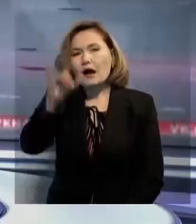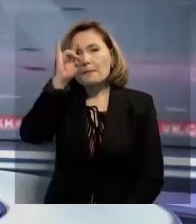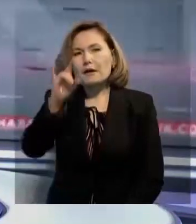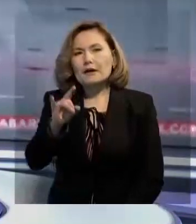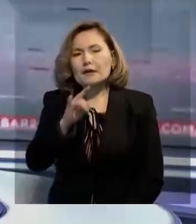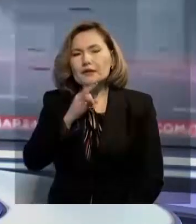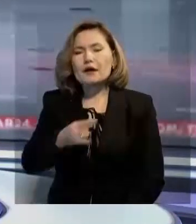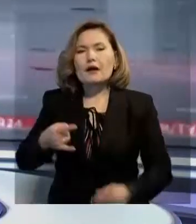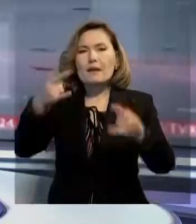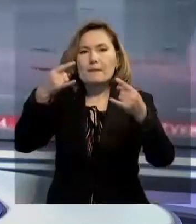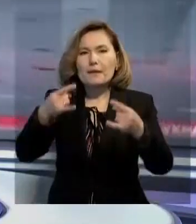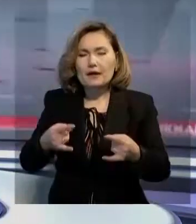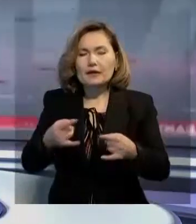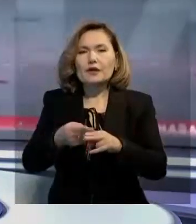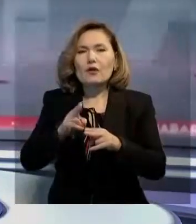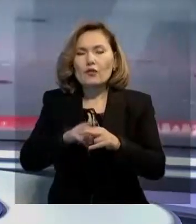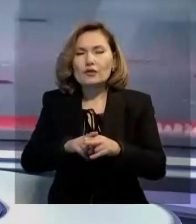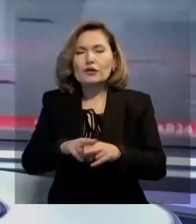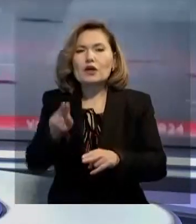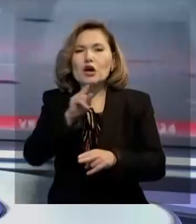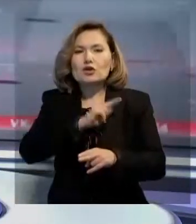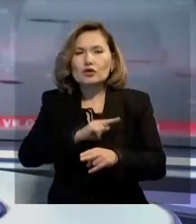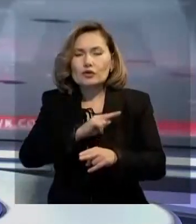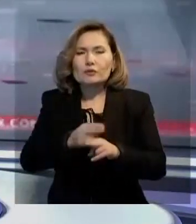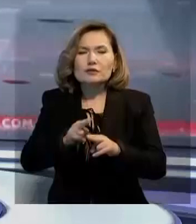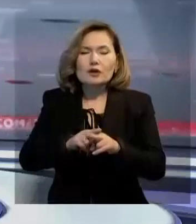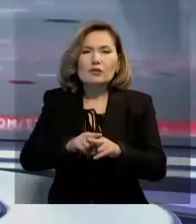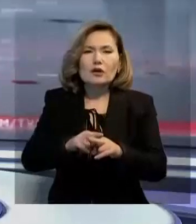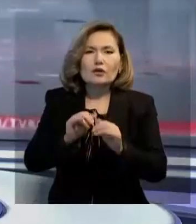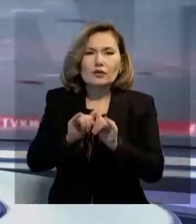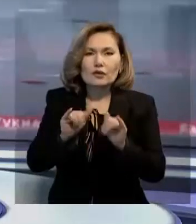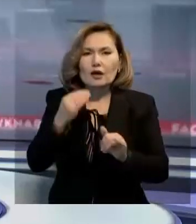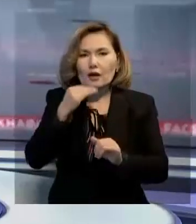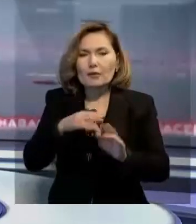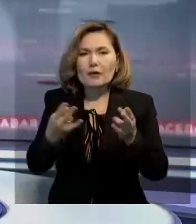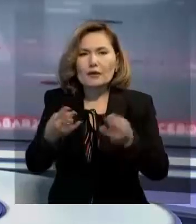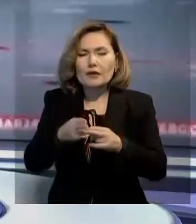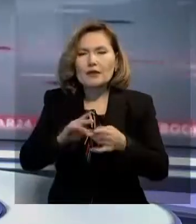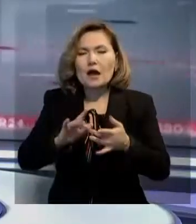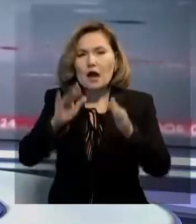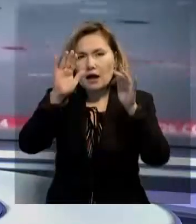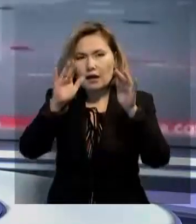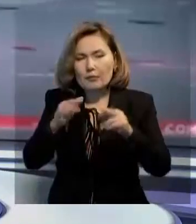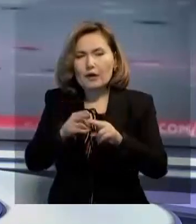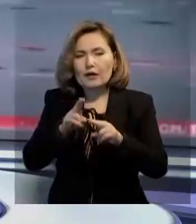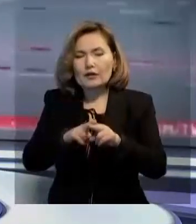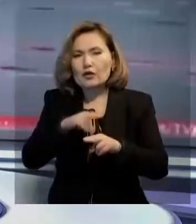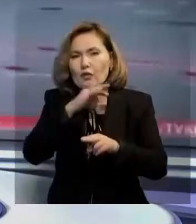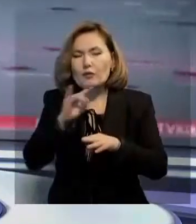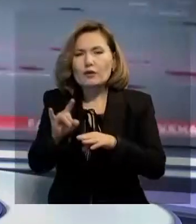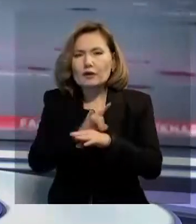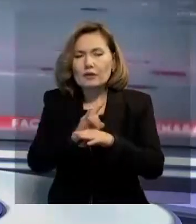Қазақстандық медиа кеңістікте жалған ақпарат пен дақпыр терек көбейіп барады. Мұның үстіне әлеуметтік желідегі контенттердің пайдасы мен